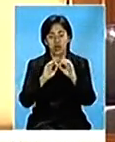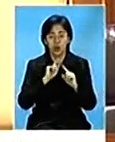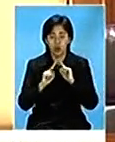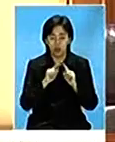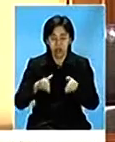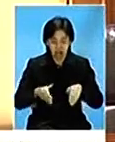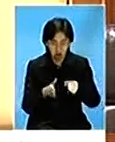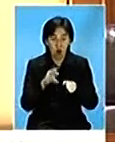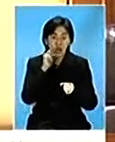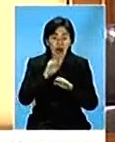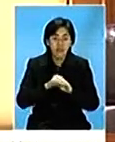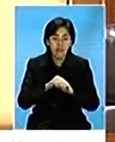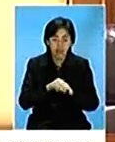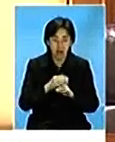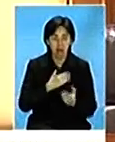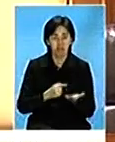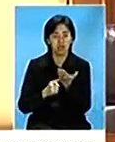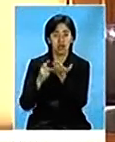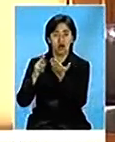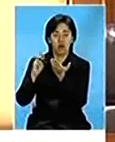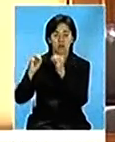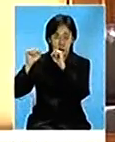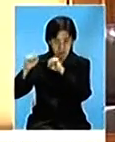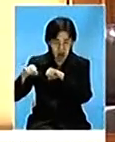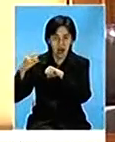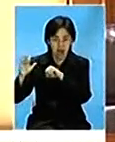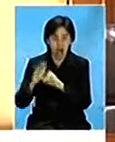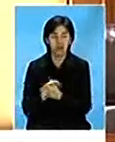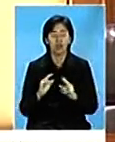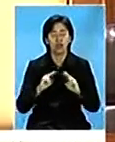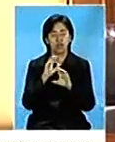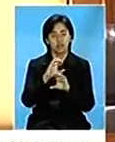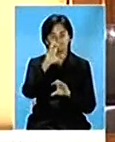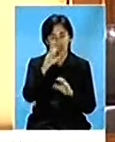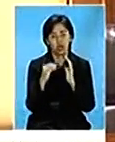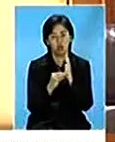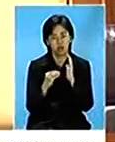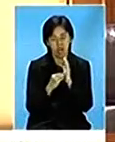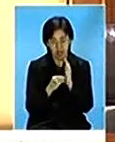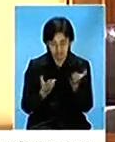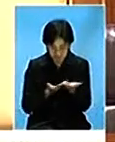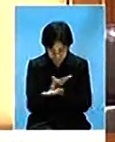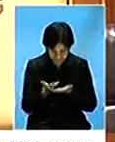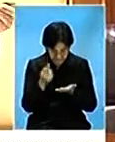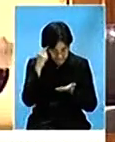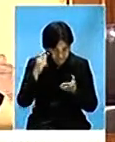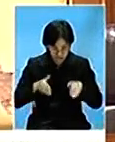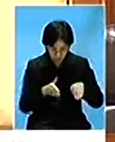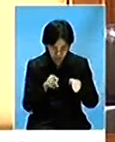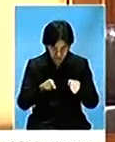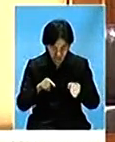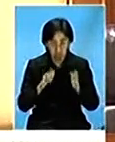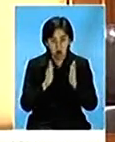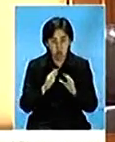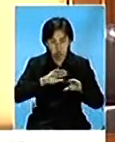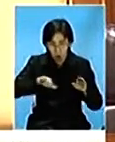ดพร้าวผมเป็นคนนำเรื่องเข้าครม.และเป็นมติแล้วนะฮะให้กระทรวงมหาดไทยกทม.ไปหาทางเอาคนออกจากลำน้ำให้ได้นะ